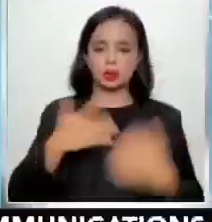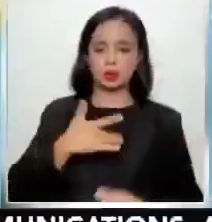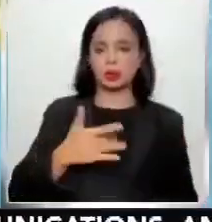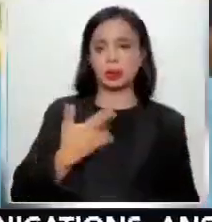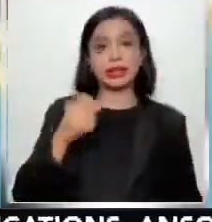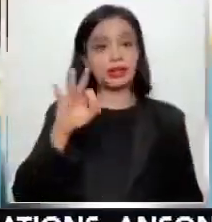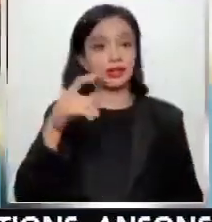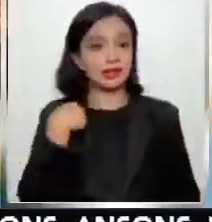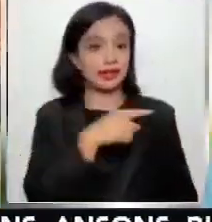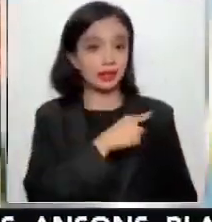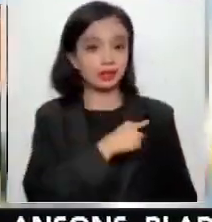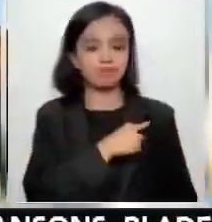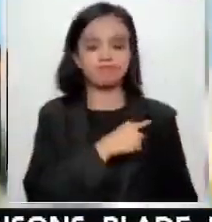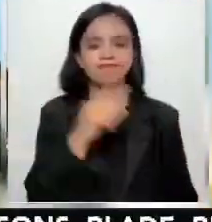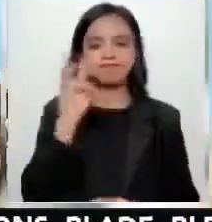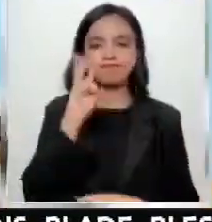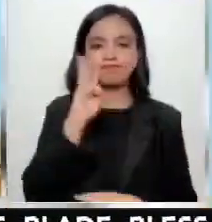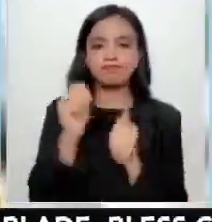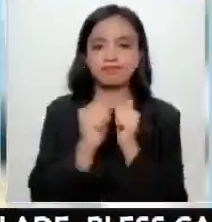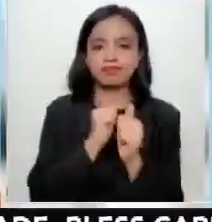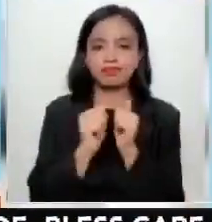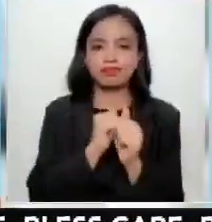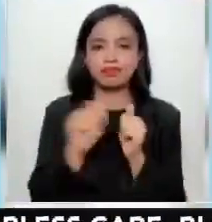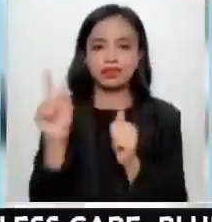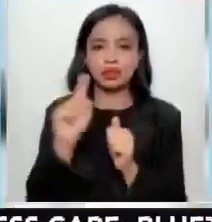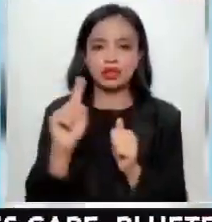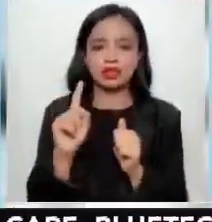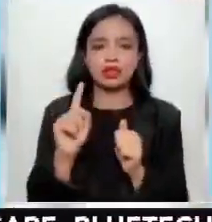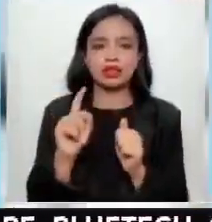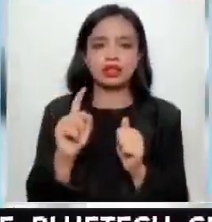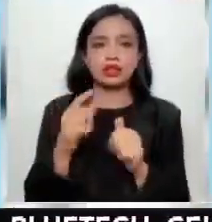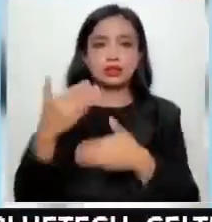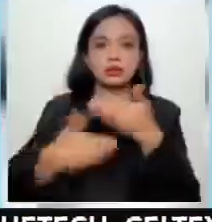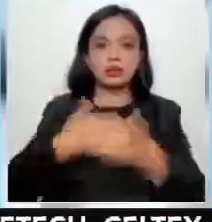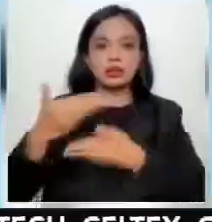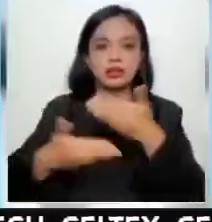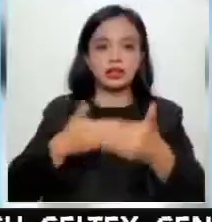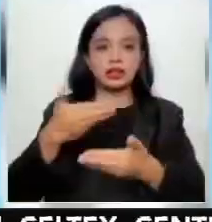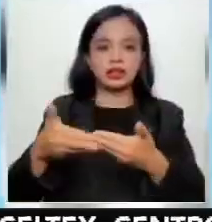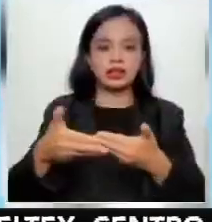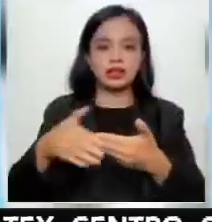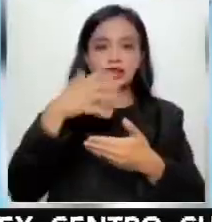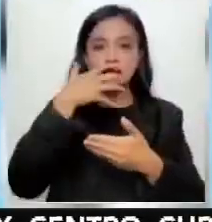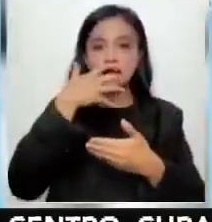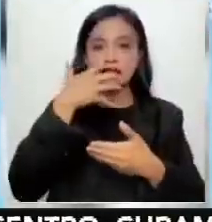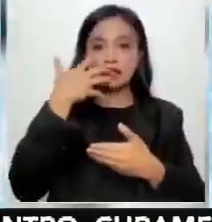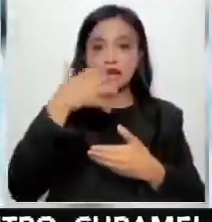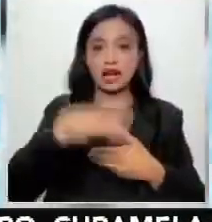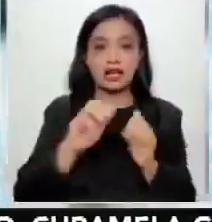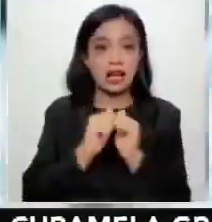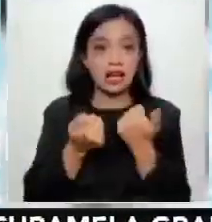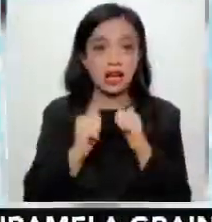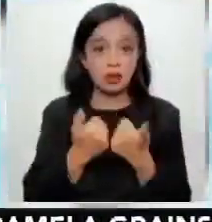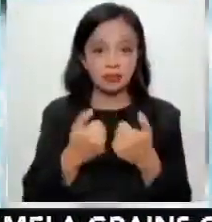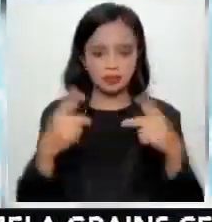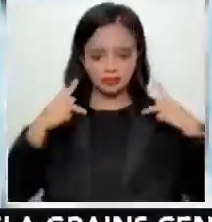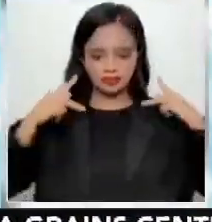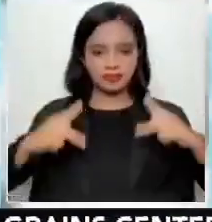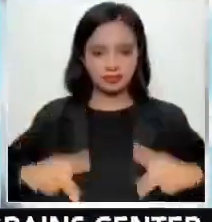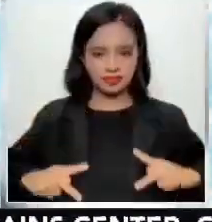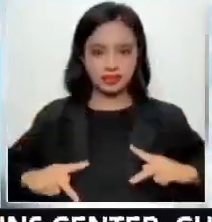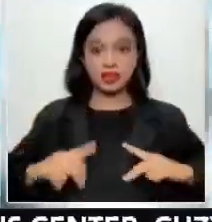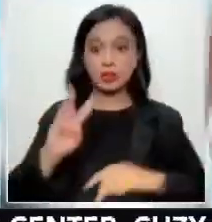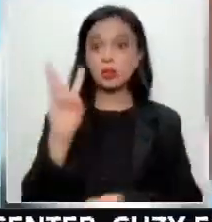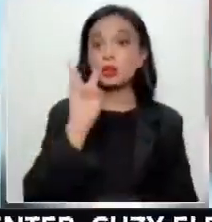sa tubig ay resulta ng conduction ng heat o yung proseso ng pag-transmit ng heat energy sa pamamagitan ng physical contact. Ang tubig kasi mas mainam